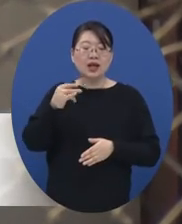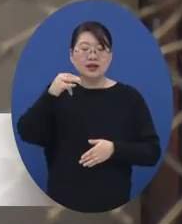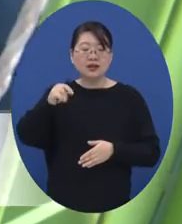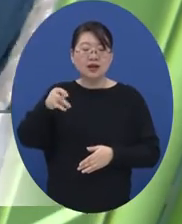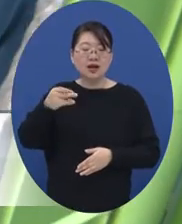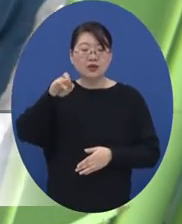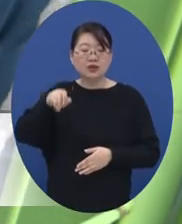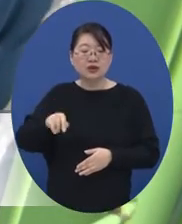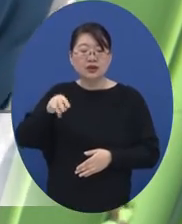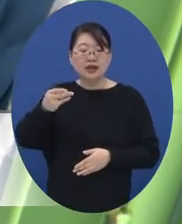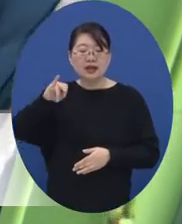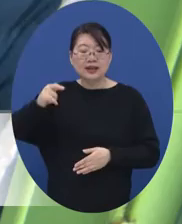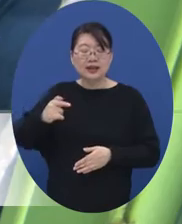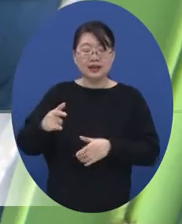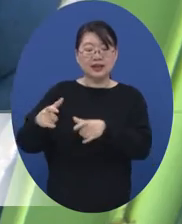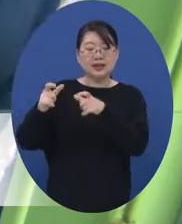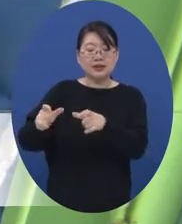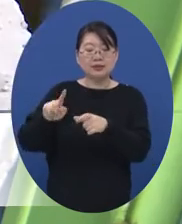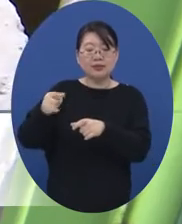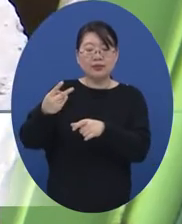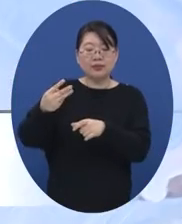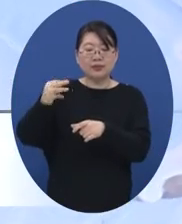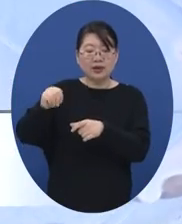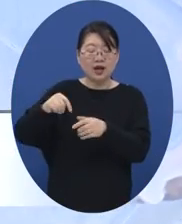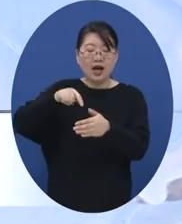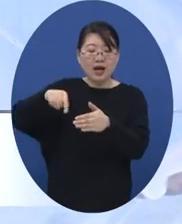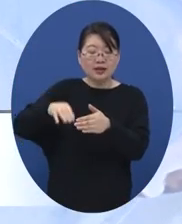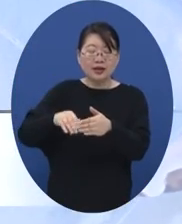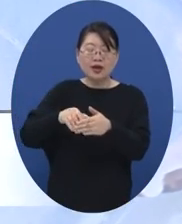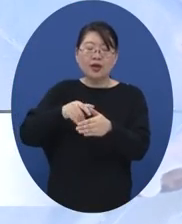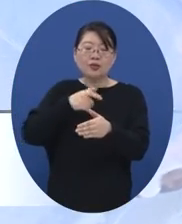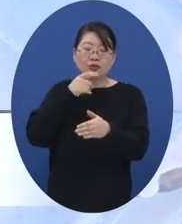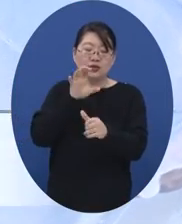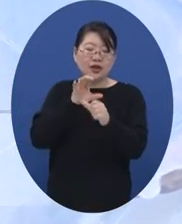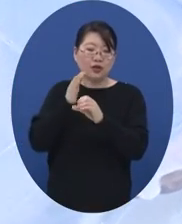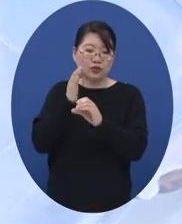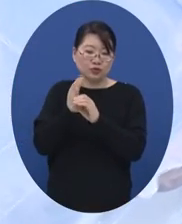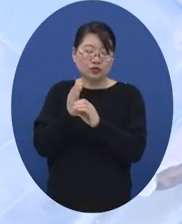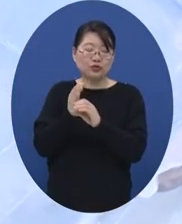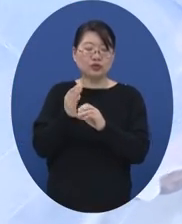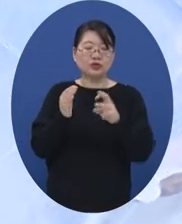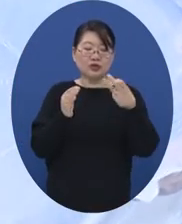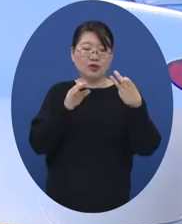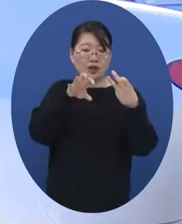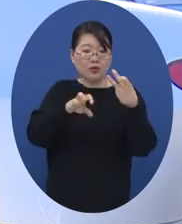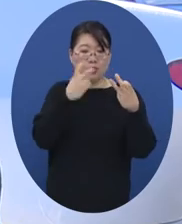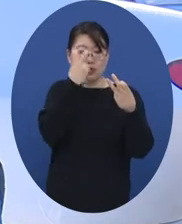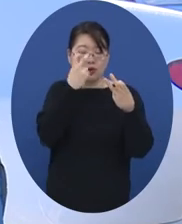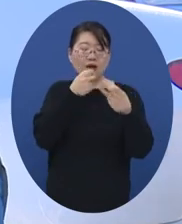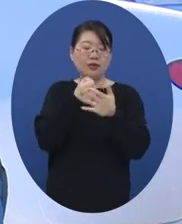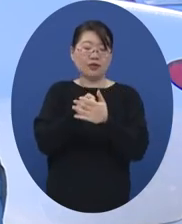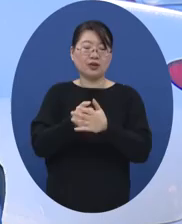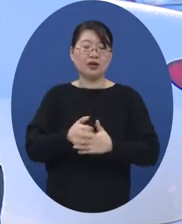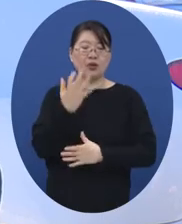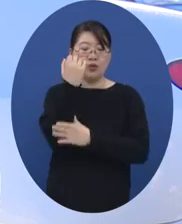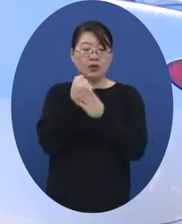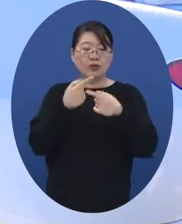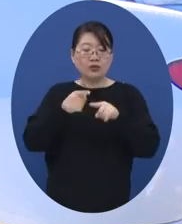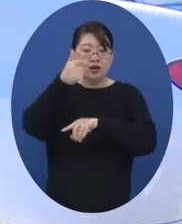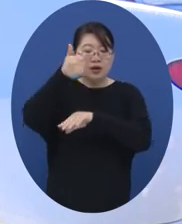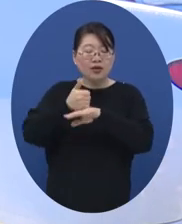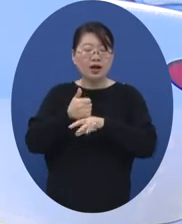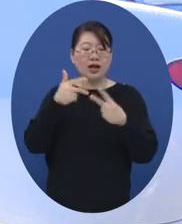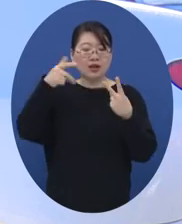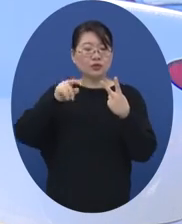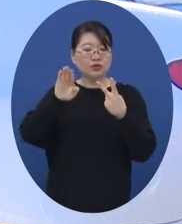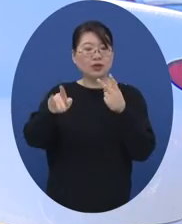정중 생활용수 나 음용수로 사용중인 것이 확인된 열 세 곳을 조사합니다 우연 분석 결과는 약